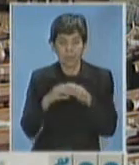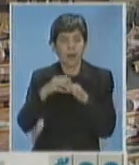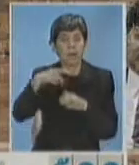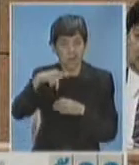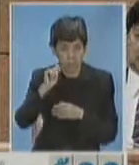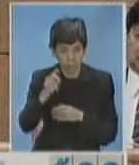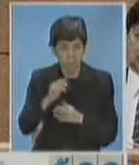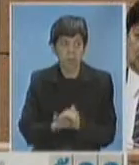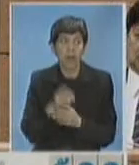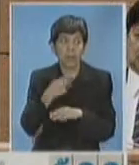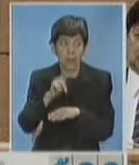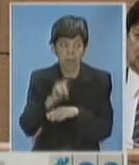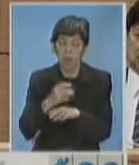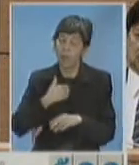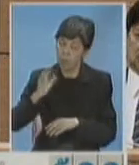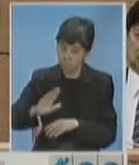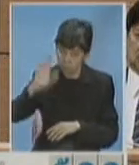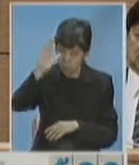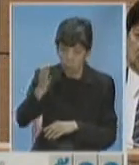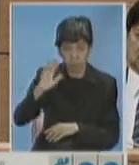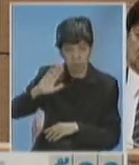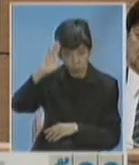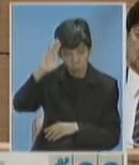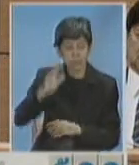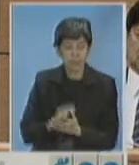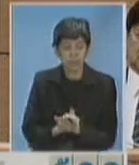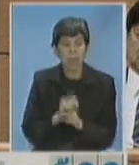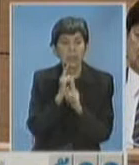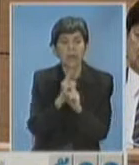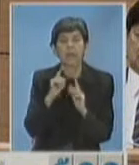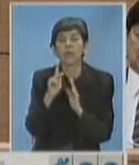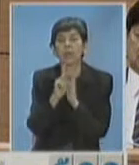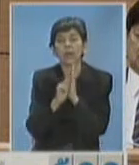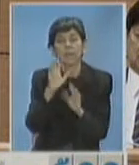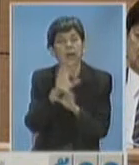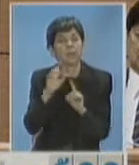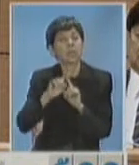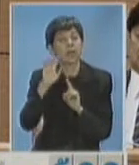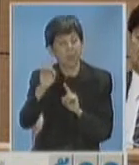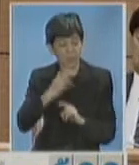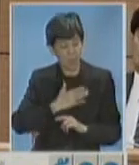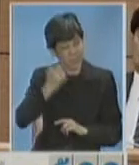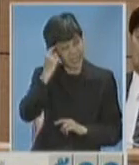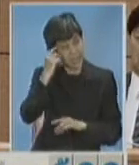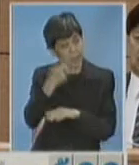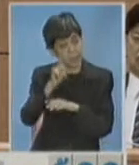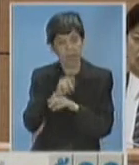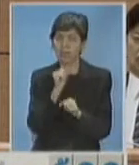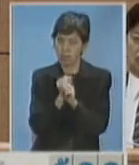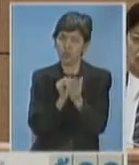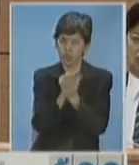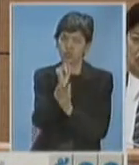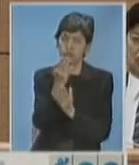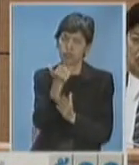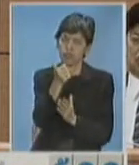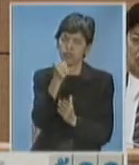ไทยท่านท่านครับผมขอประท้วงท่านผู้ประท้วงเมื่อสักครู่ตามข้อ8นะครับผมมีความเห็นว่าท่านประธานทำหน้าที่ได้ถูกต้องแล้ว